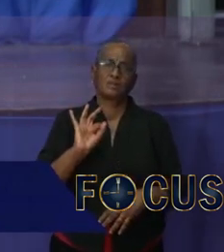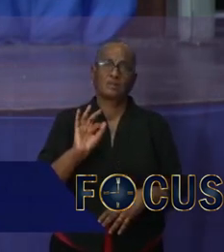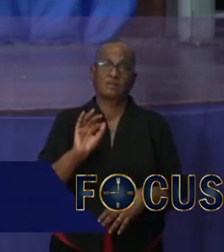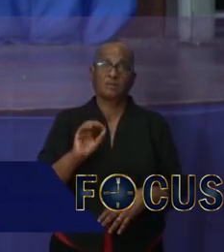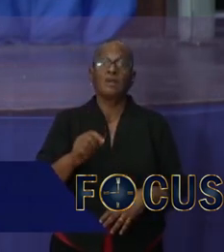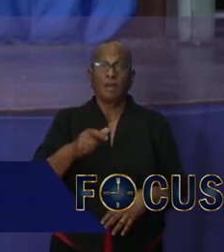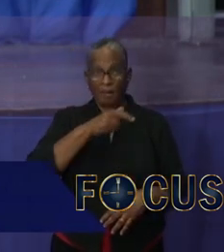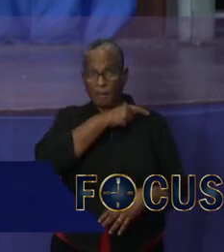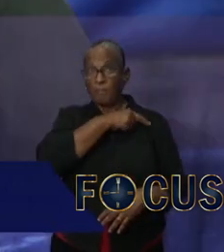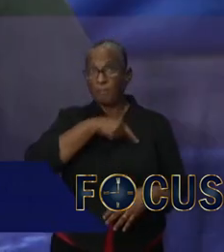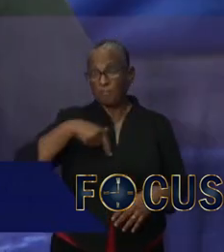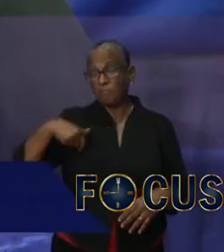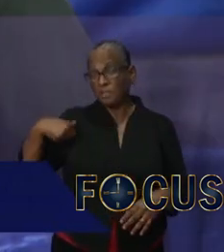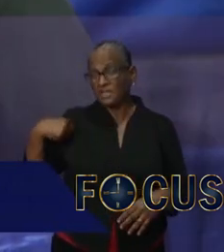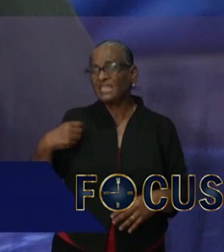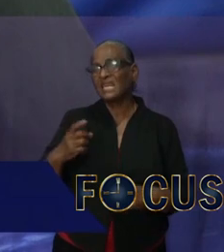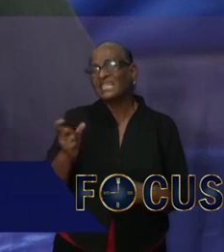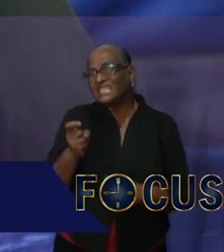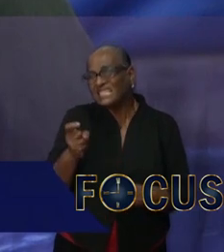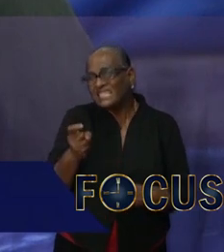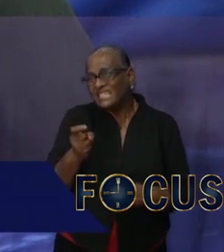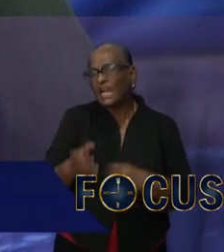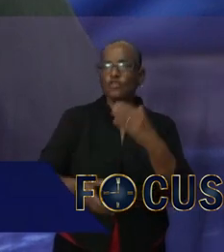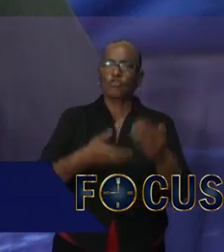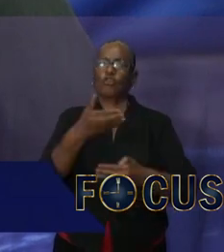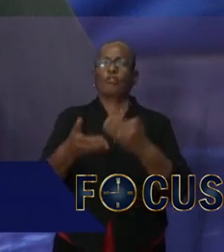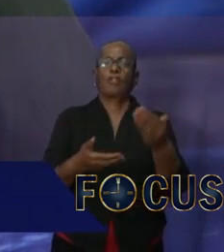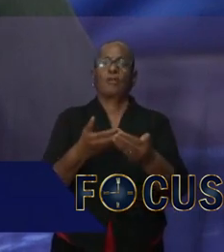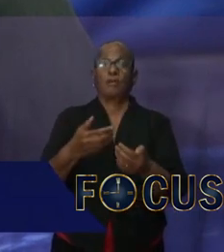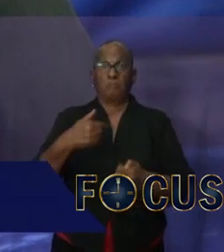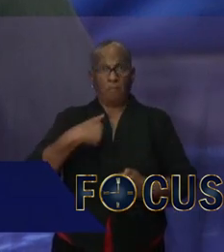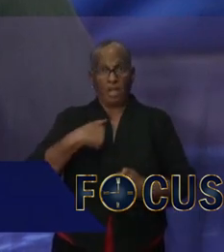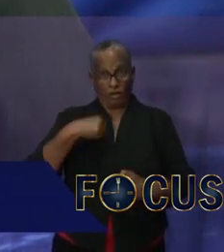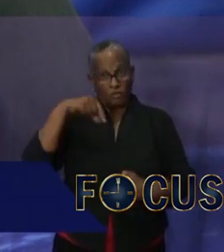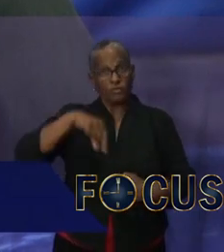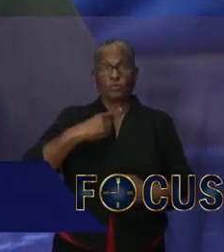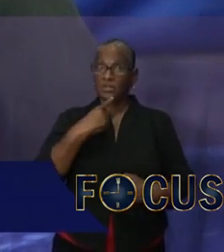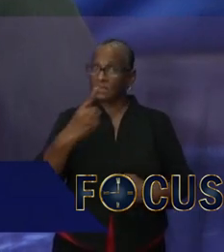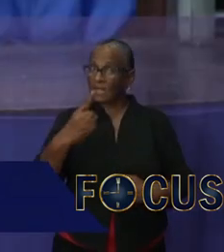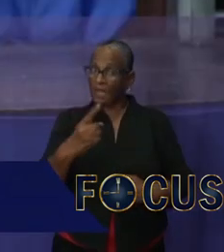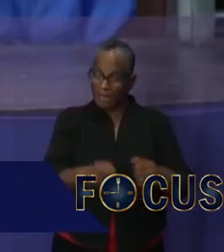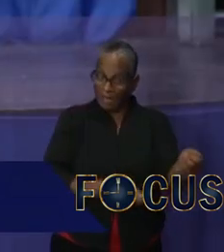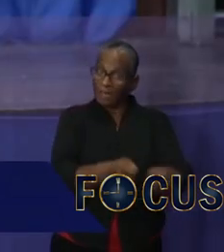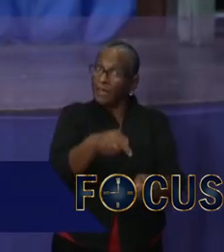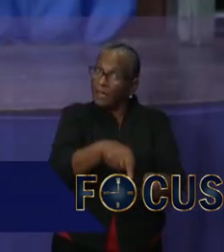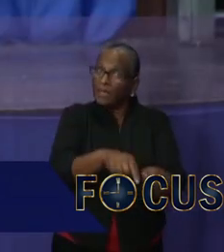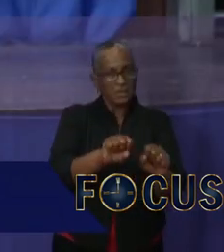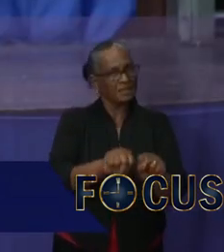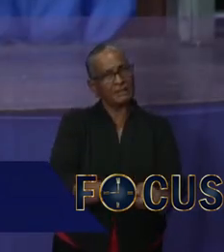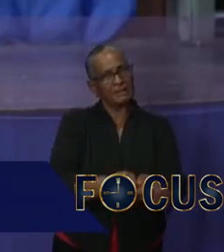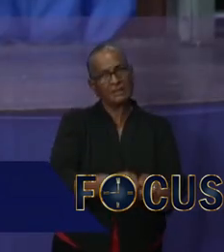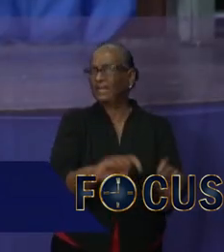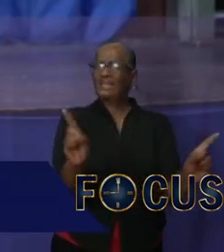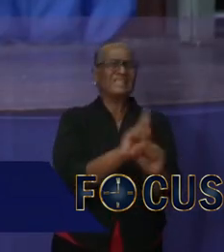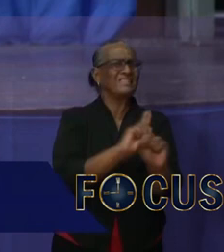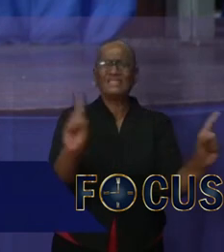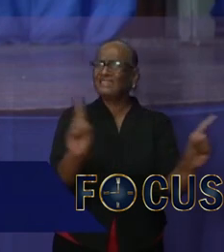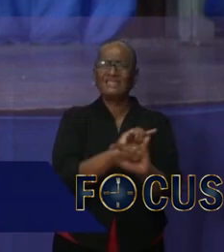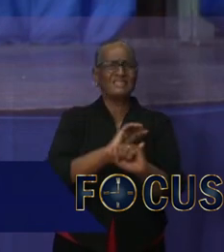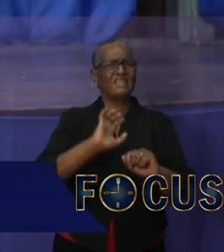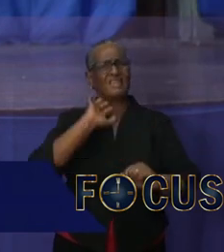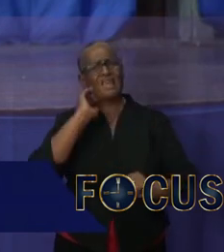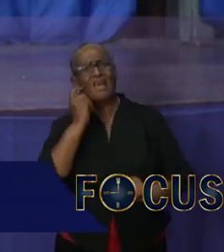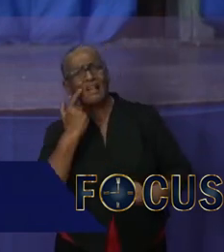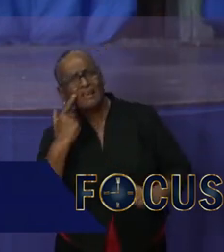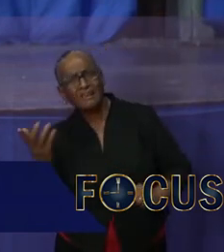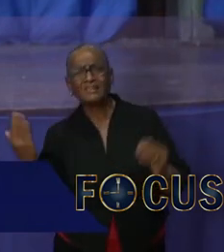straks dieper ingaan, maar ik moet u zeggen dat deze regering niet zit, maar wij zijn dag en nacht bezig